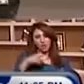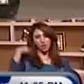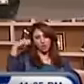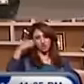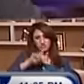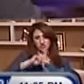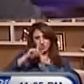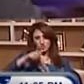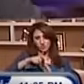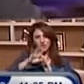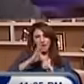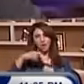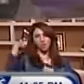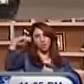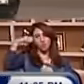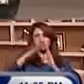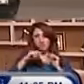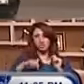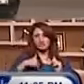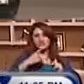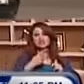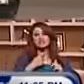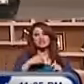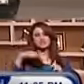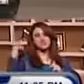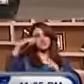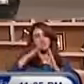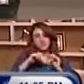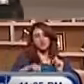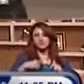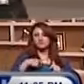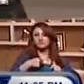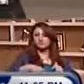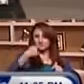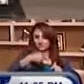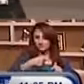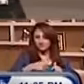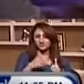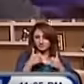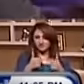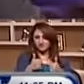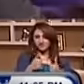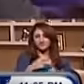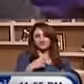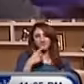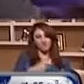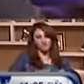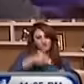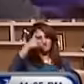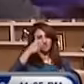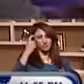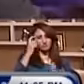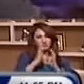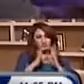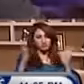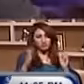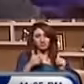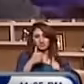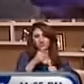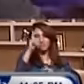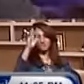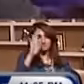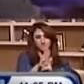رئيس جمهوريه ان شاء الله. مصطفى انا بهنيك انك انت شاب متميز وحقيقي، اتمنى